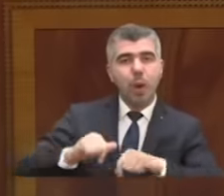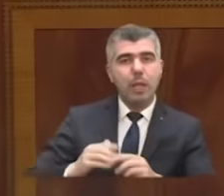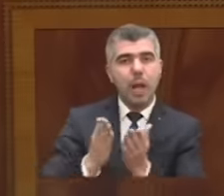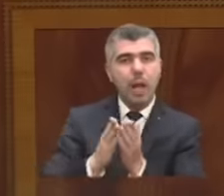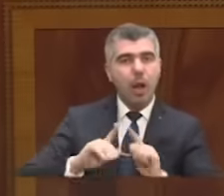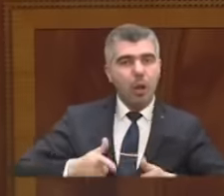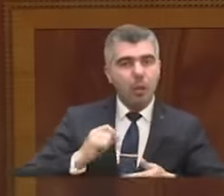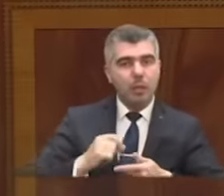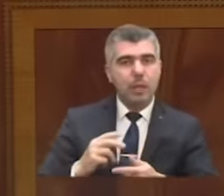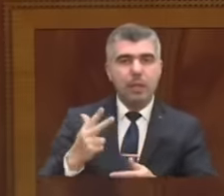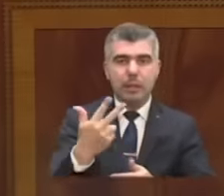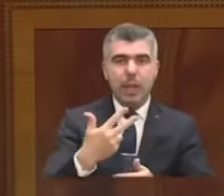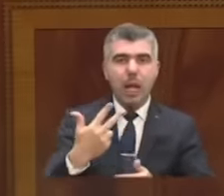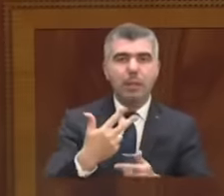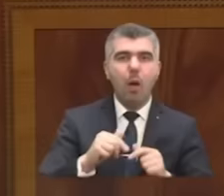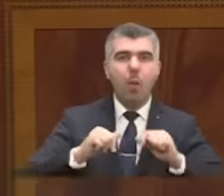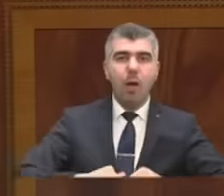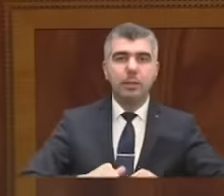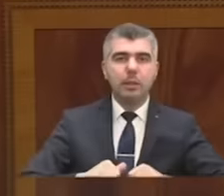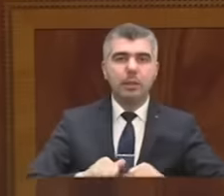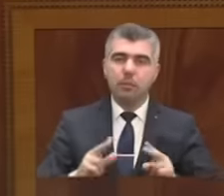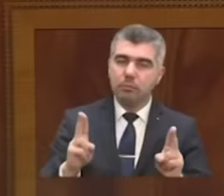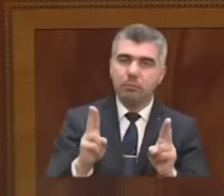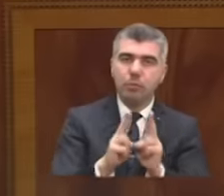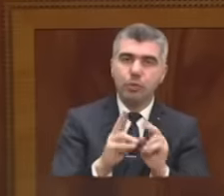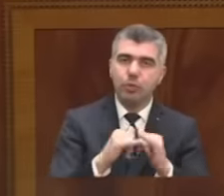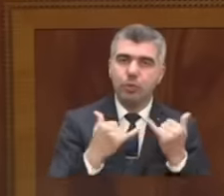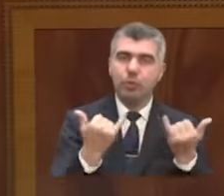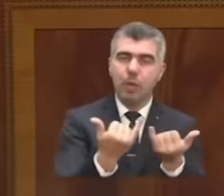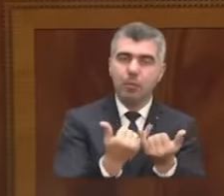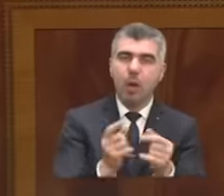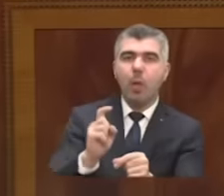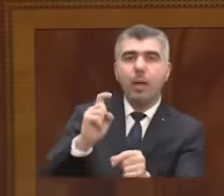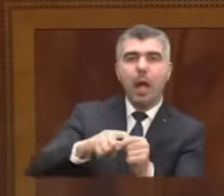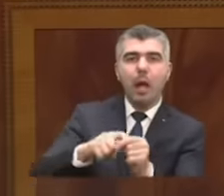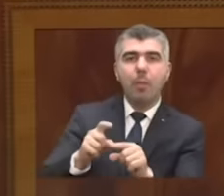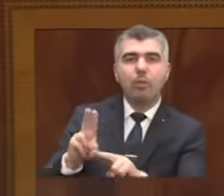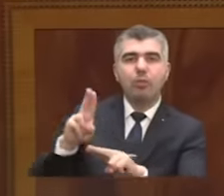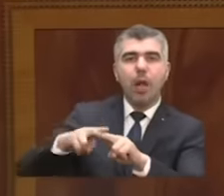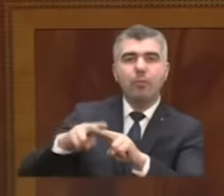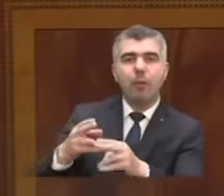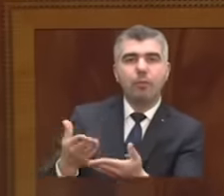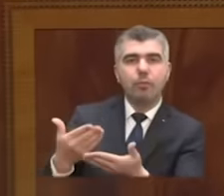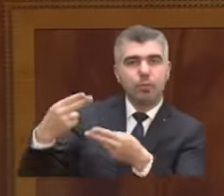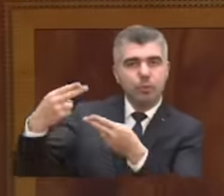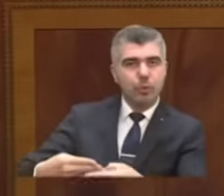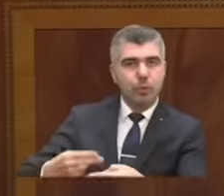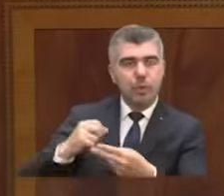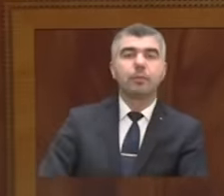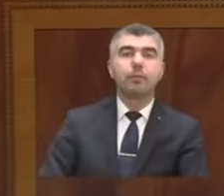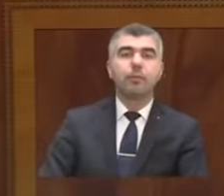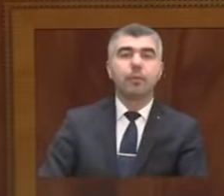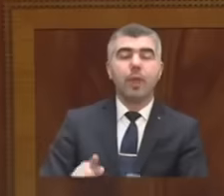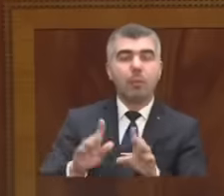الوطنية والتعليم الأولي والرياضة بين اللجنة الثلاثية الوزارية والنقابات